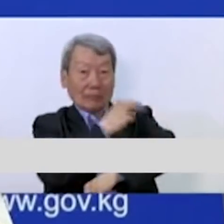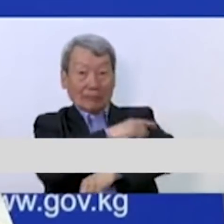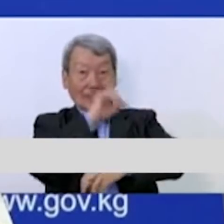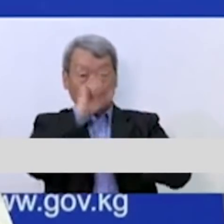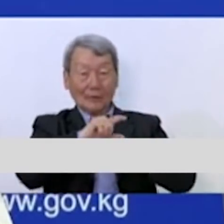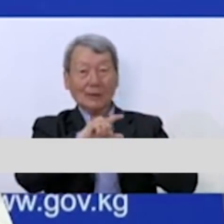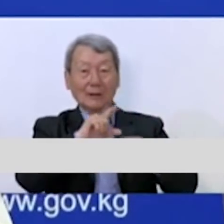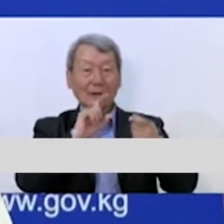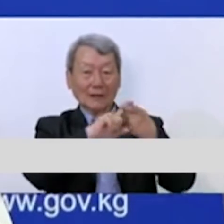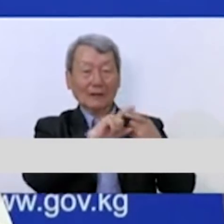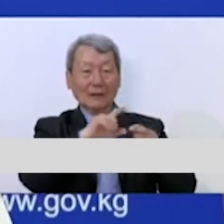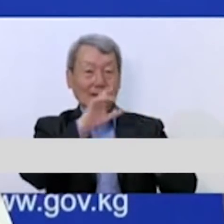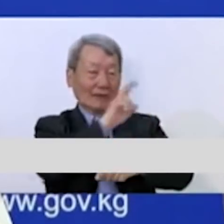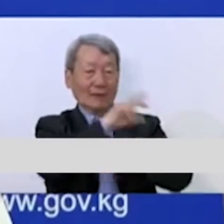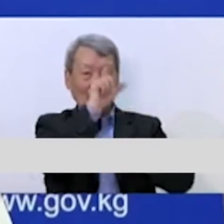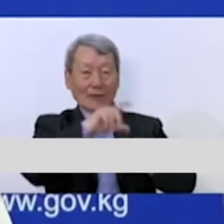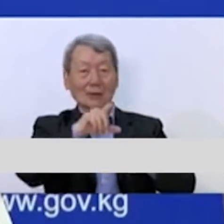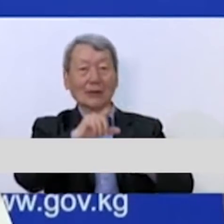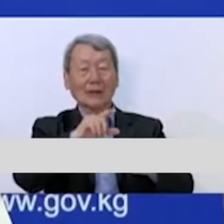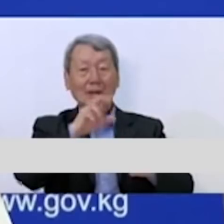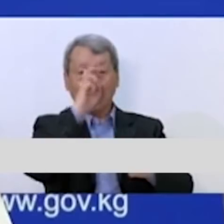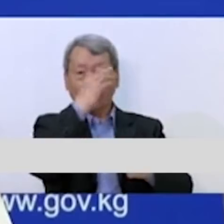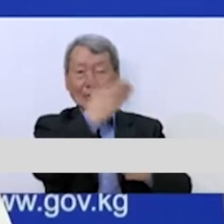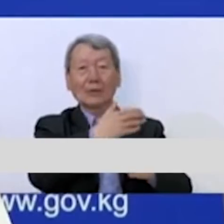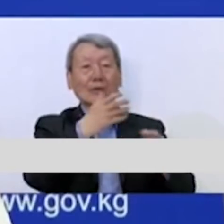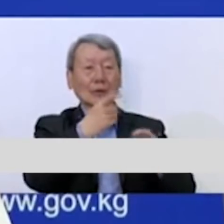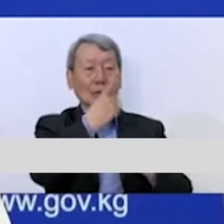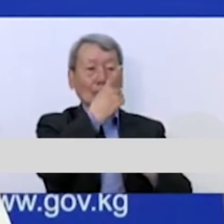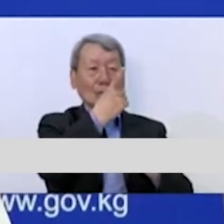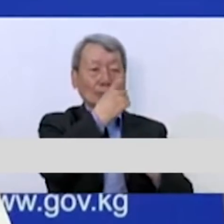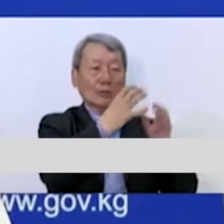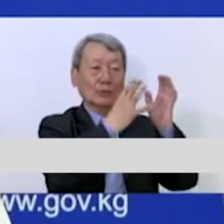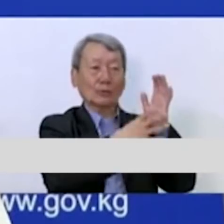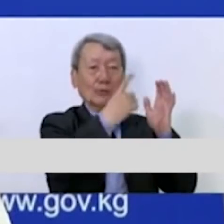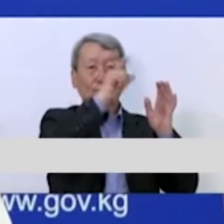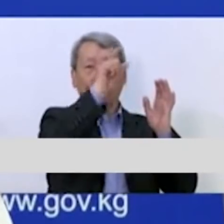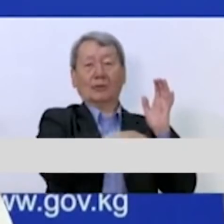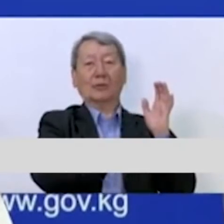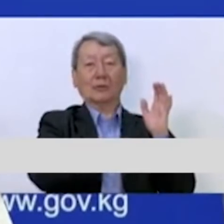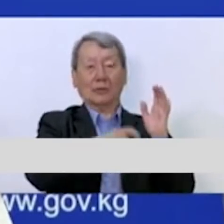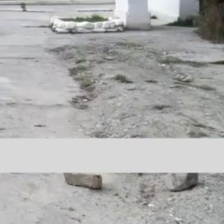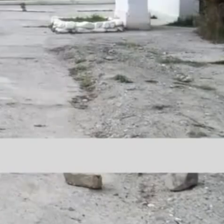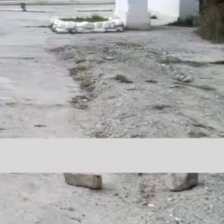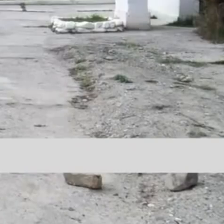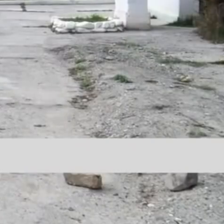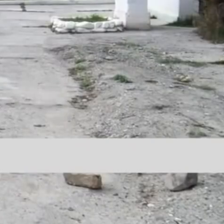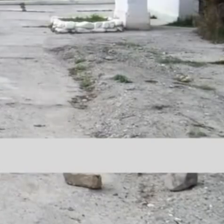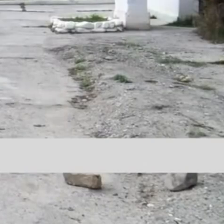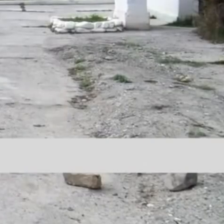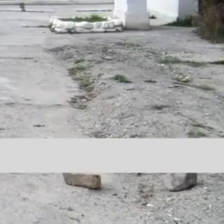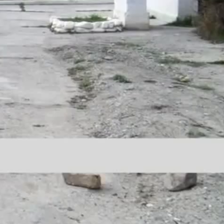боюнча COVID-19 диагнозу менен кызматкерлердин саны 191 учурду түздү. Азыркы